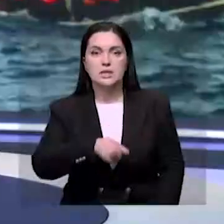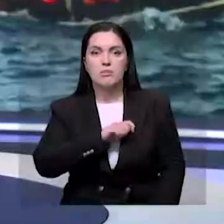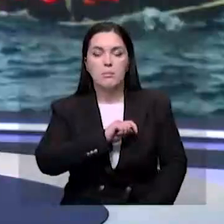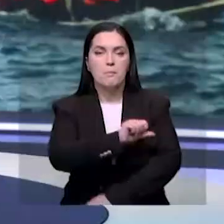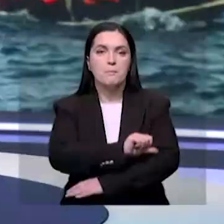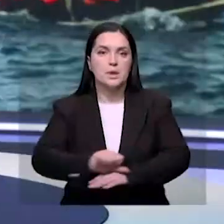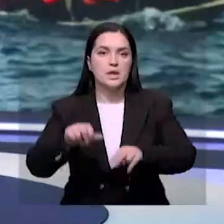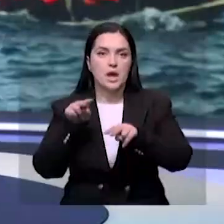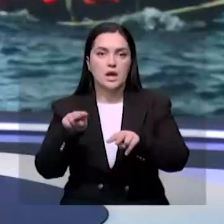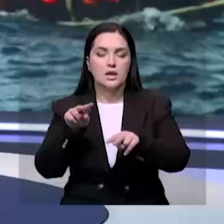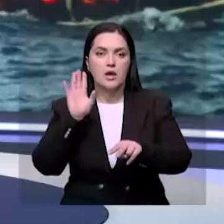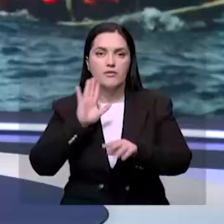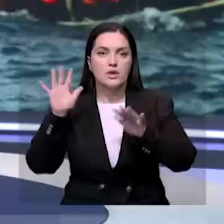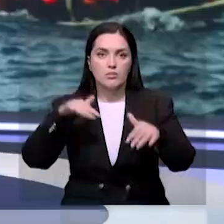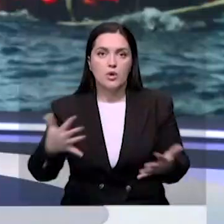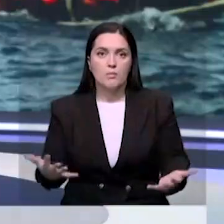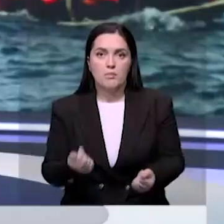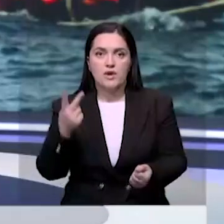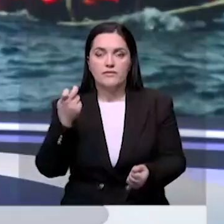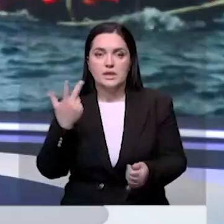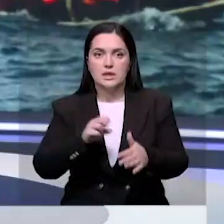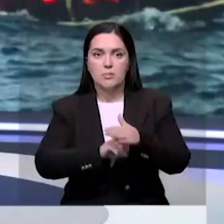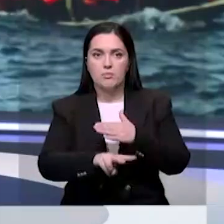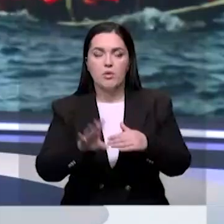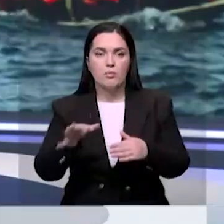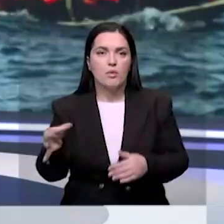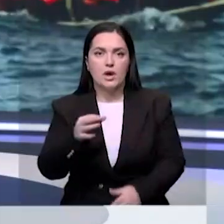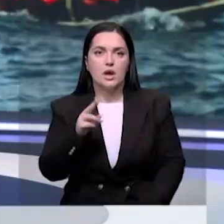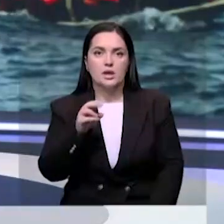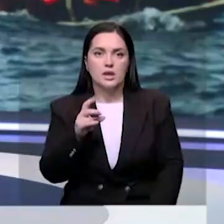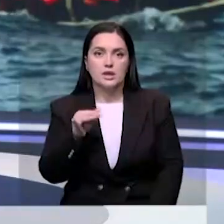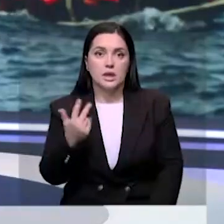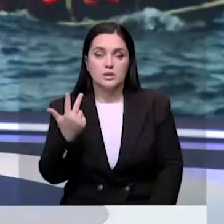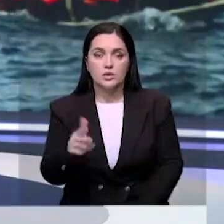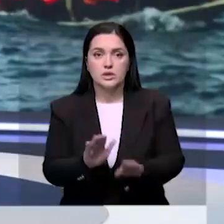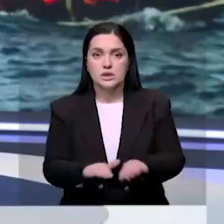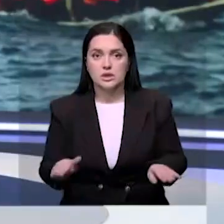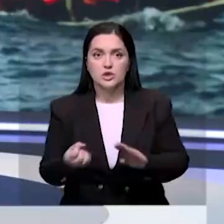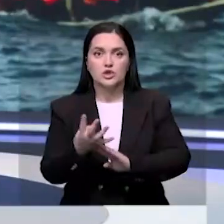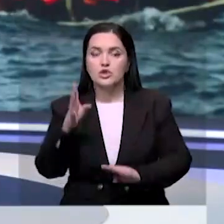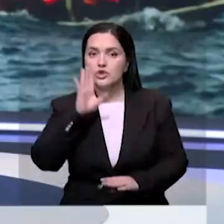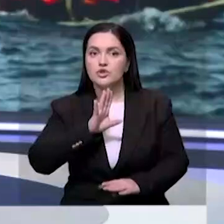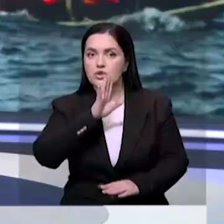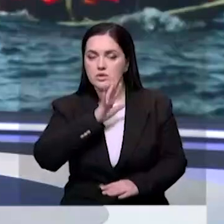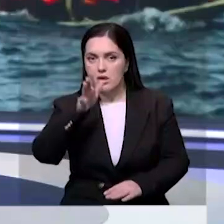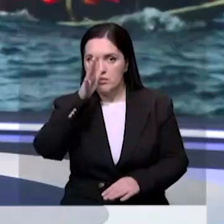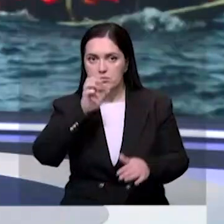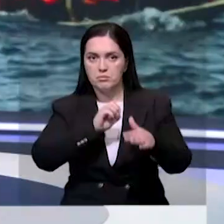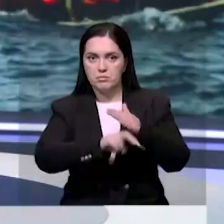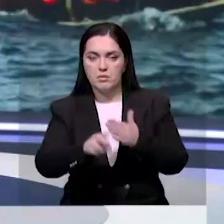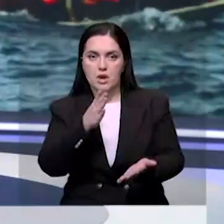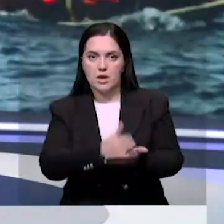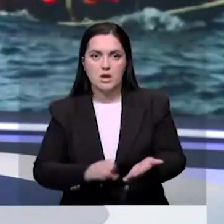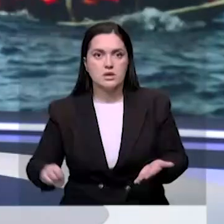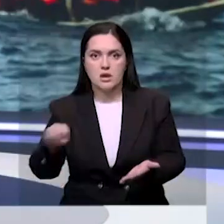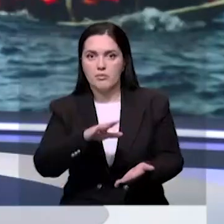Испанская береговая охрана спасла 230 мигрантов у Канарских островов. Среди них трое детей и 14 женщин. Нелегалы